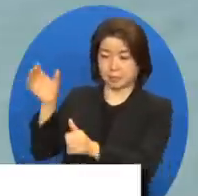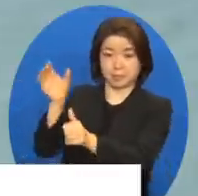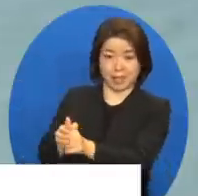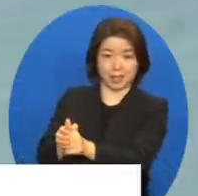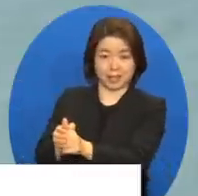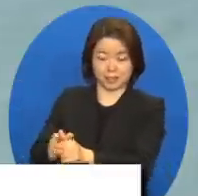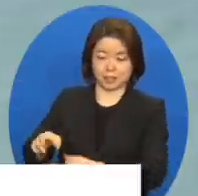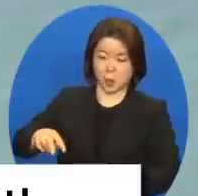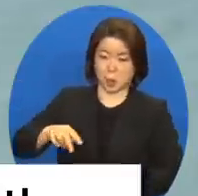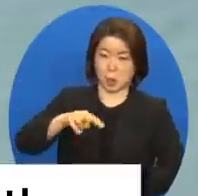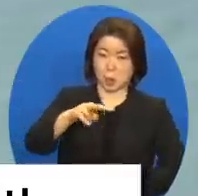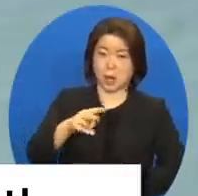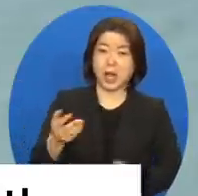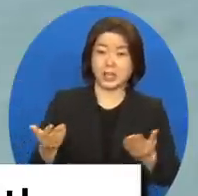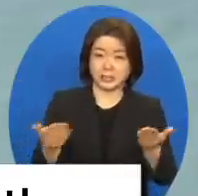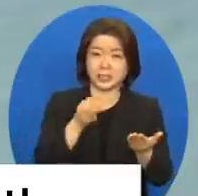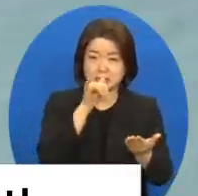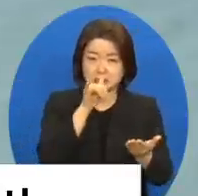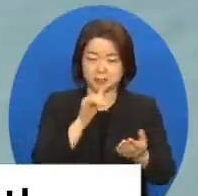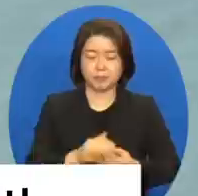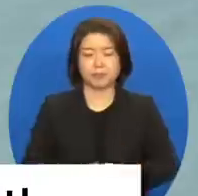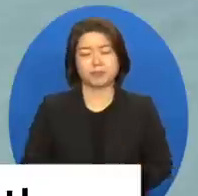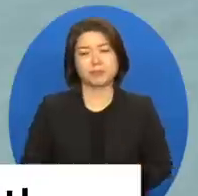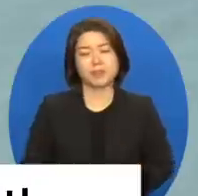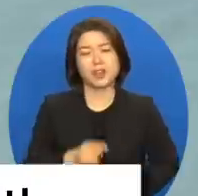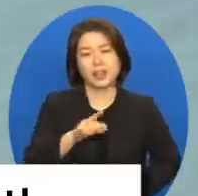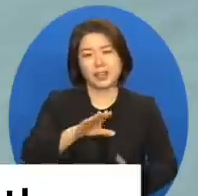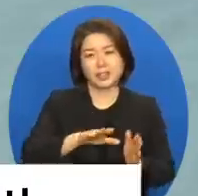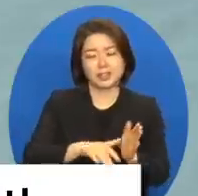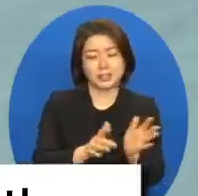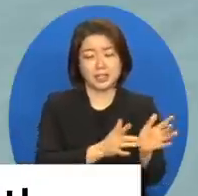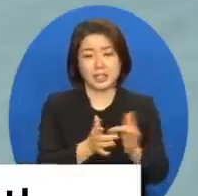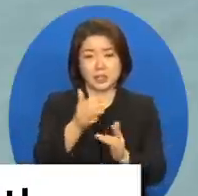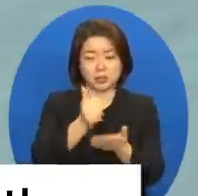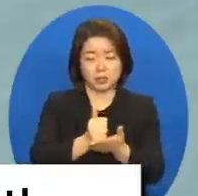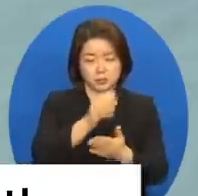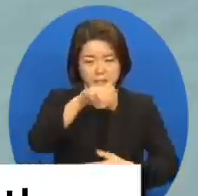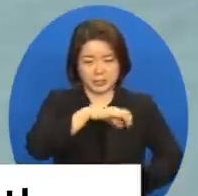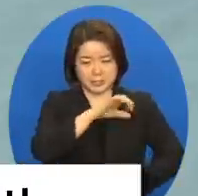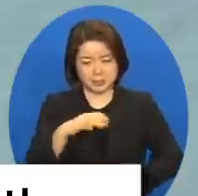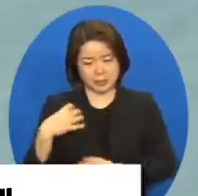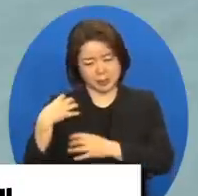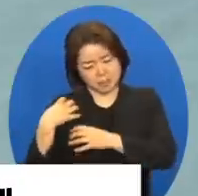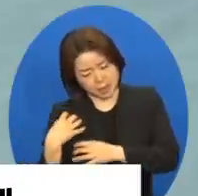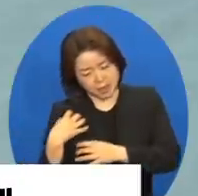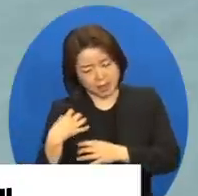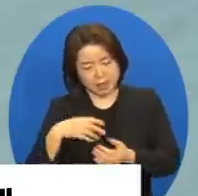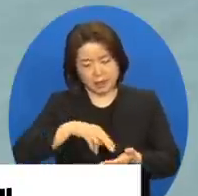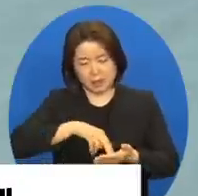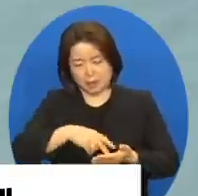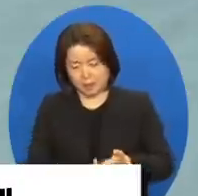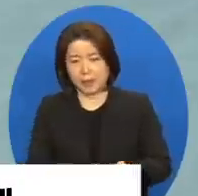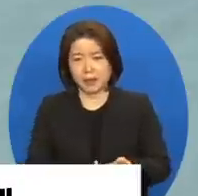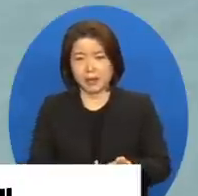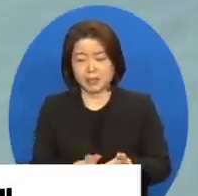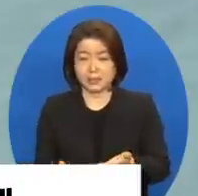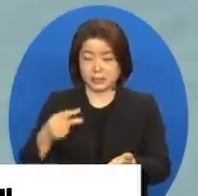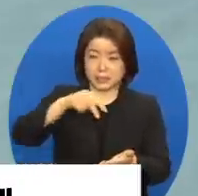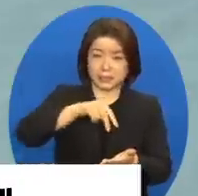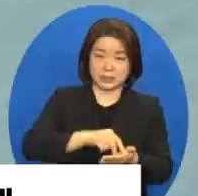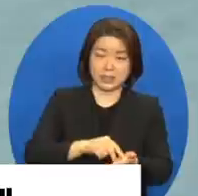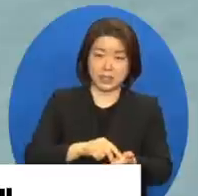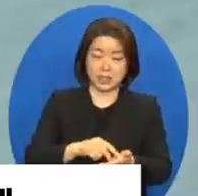있었습니다. 그때 예수님이 십자가의 무게를 견디지 못하고 쓰러져서 일어나지 못하는 그런